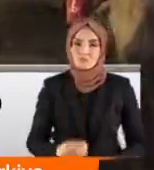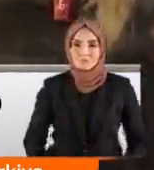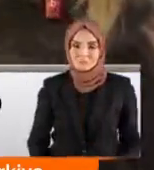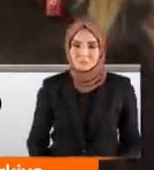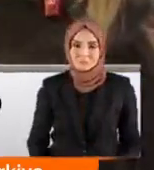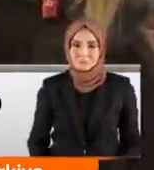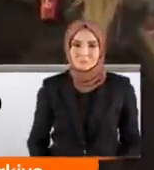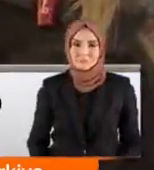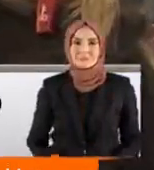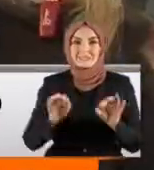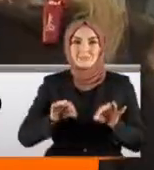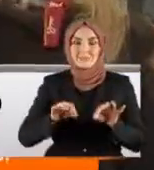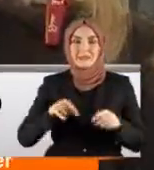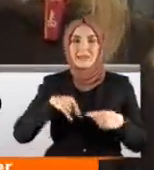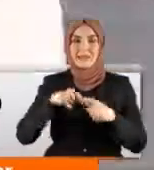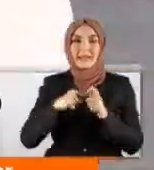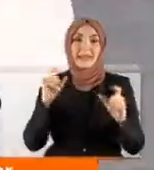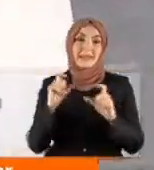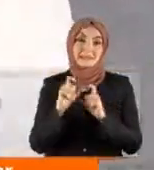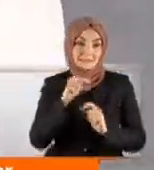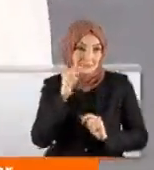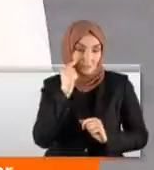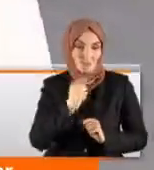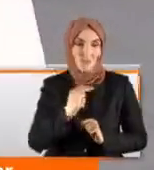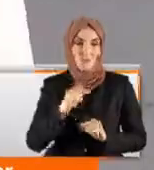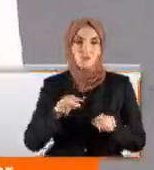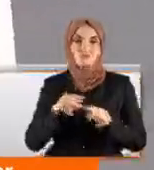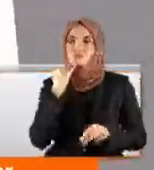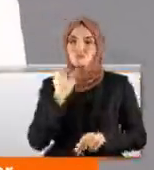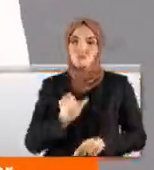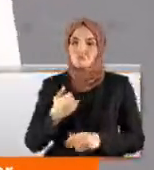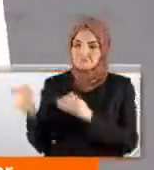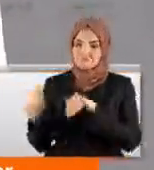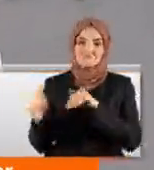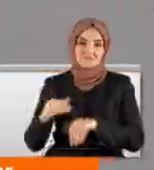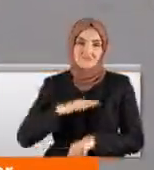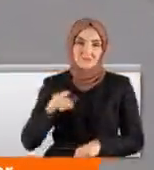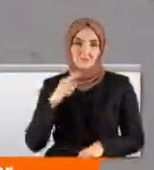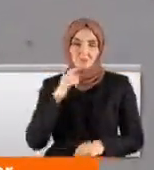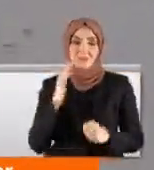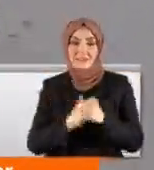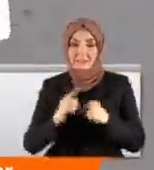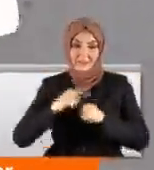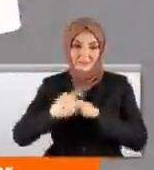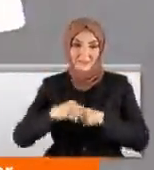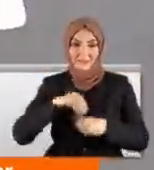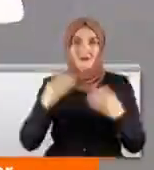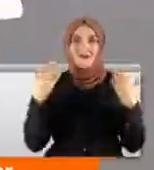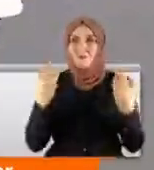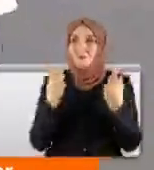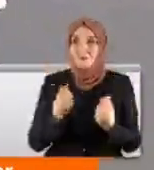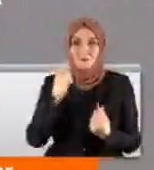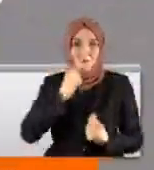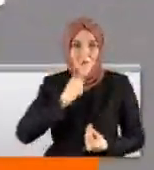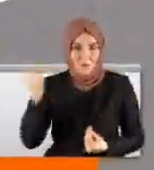Biz zaten şu anda HES koduyla müşterimizi almaya başladık. Kısıtlamaların ikinci haftasında havada bu kadar güzel olunca haliyle pek çok kişi de